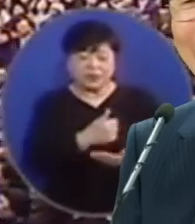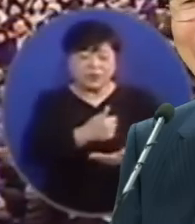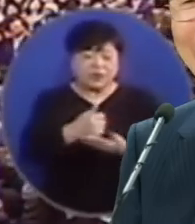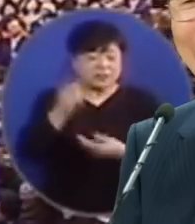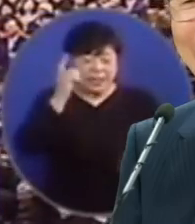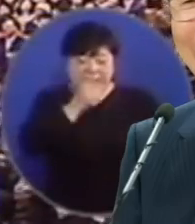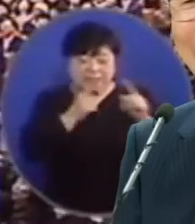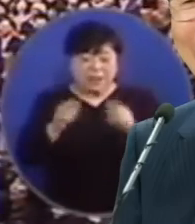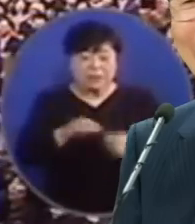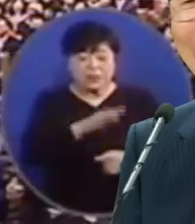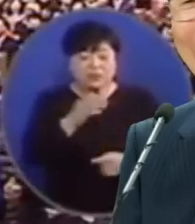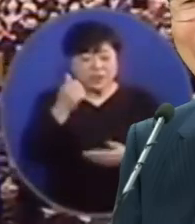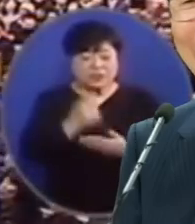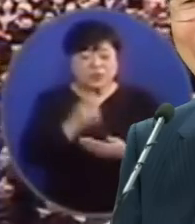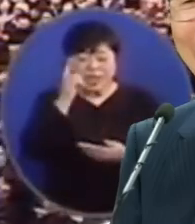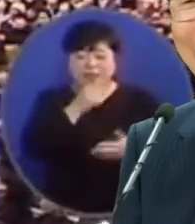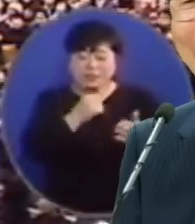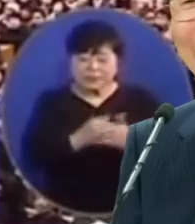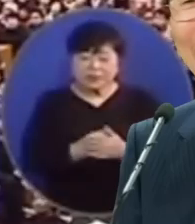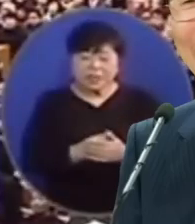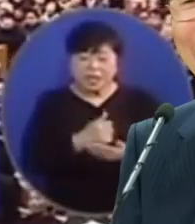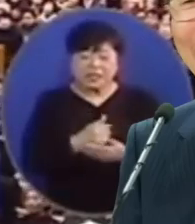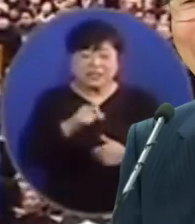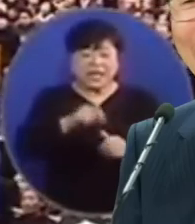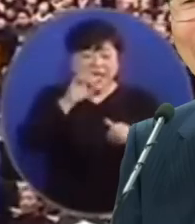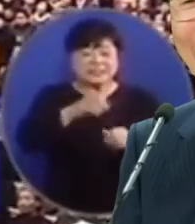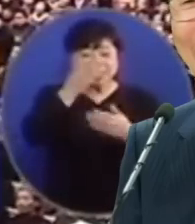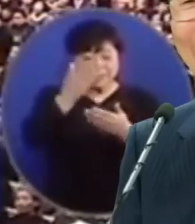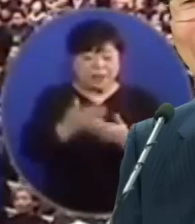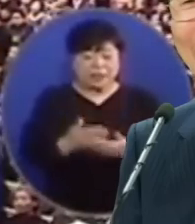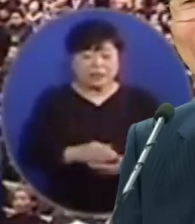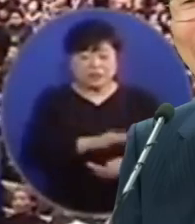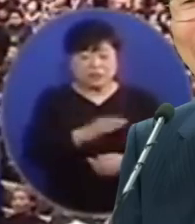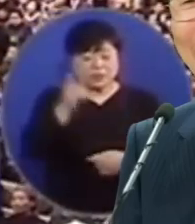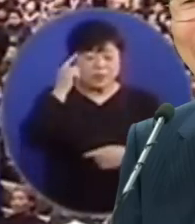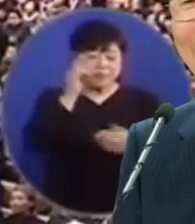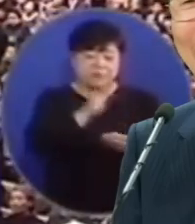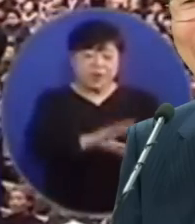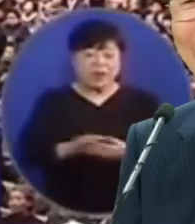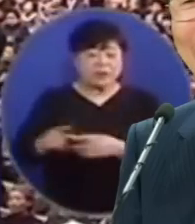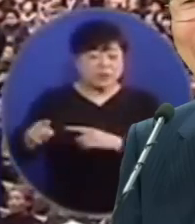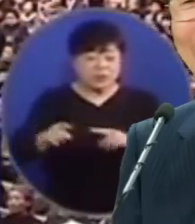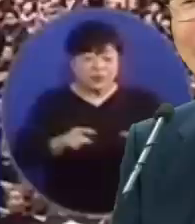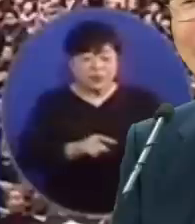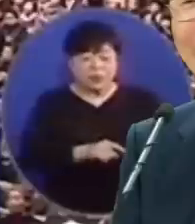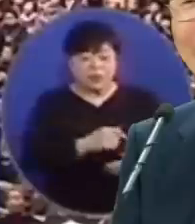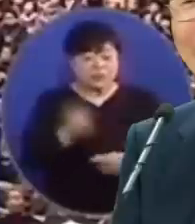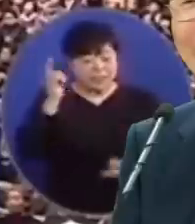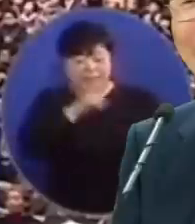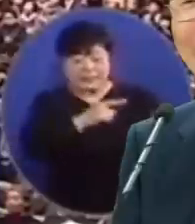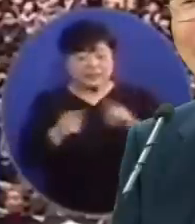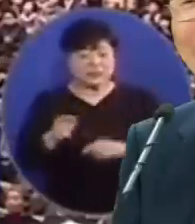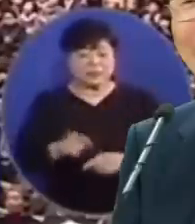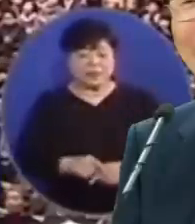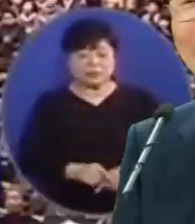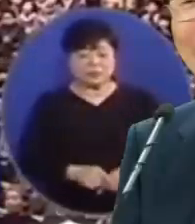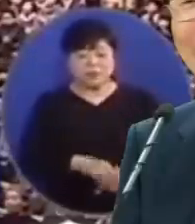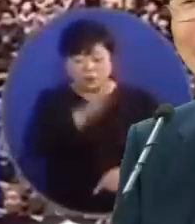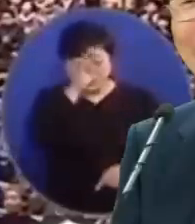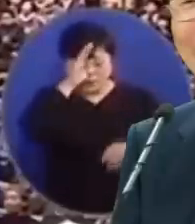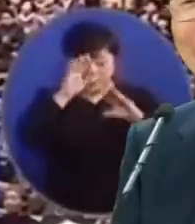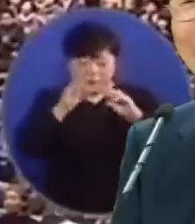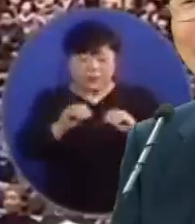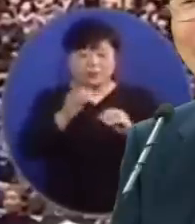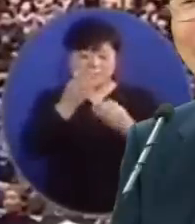때문이요 그가 상함은 우리의 죄악 때문이라. 그가 징계를 받음으로 우리는 평화를 누리고 그가 채찍에 맞음으로